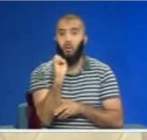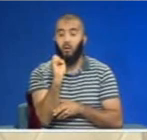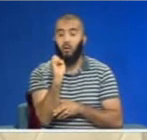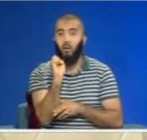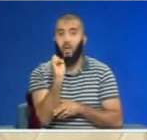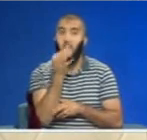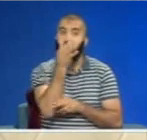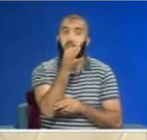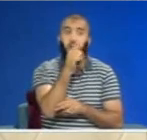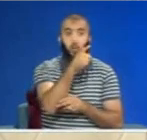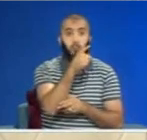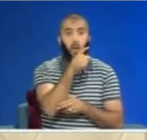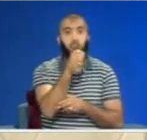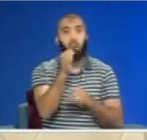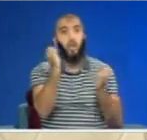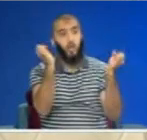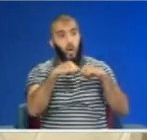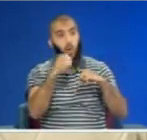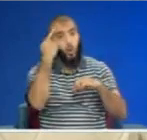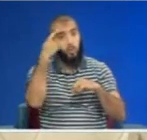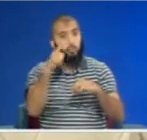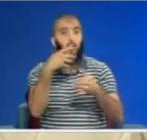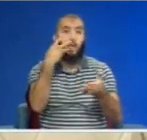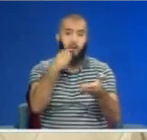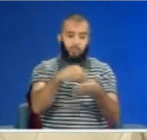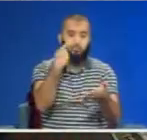أنا هل أنتم الآن تشتركوا باش نشريوا البيت هذا؟